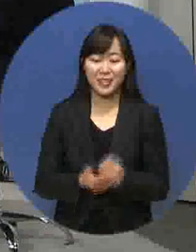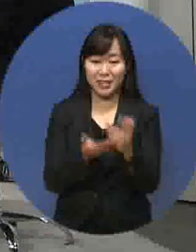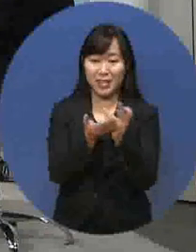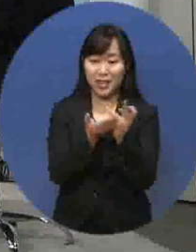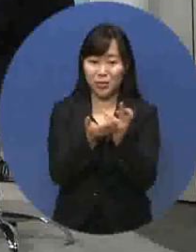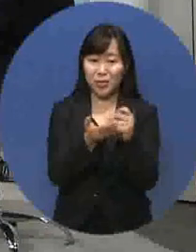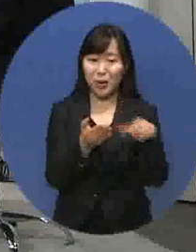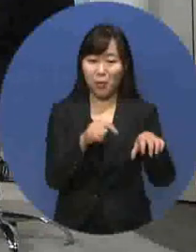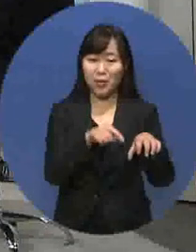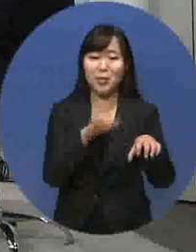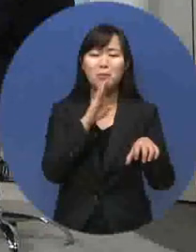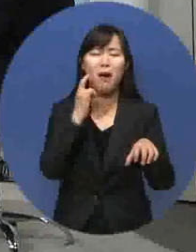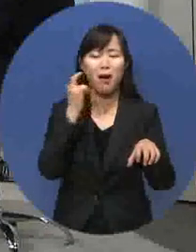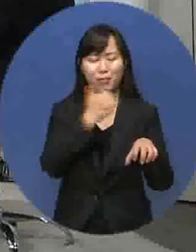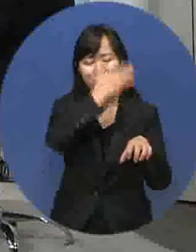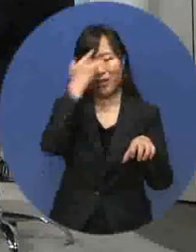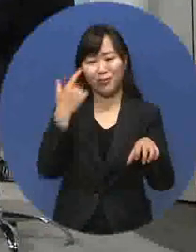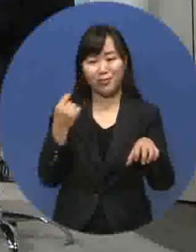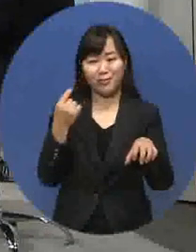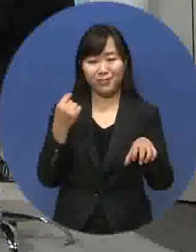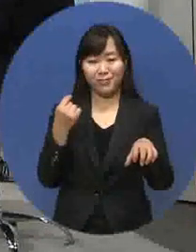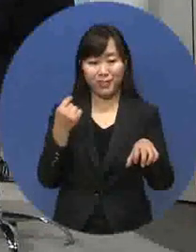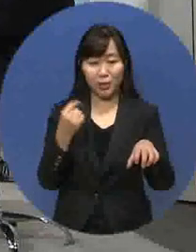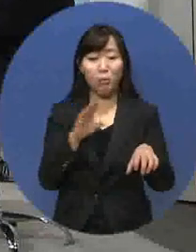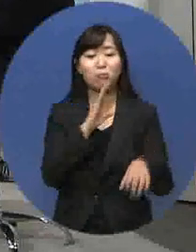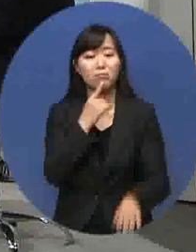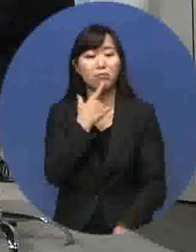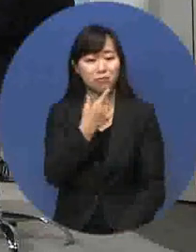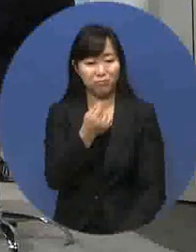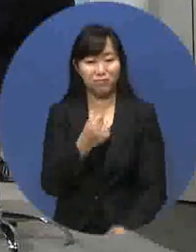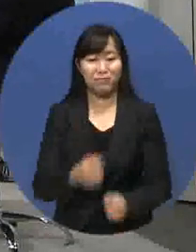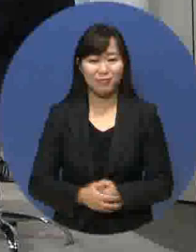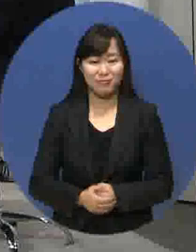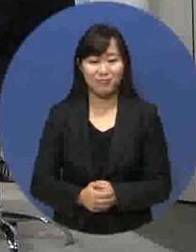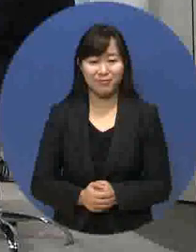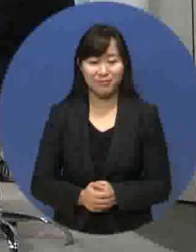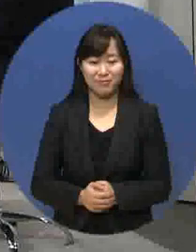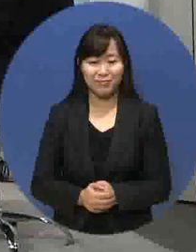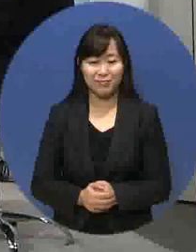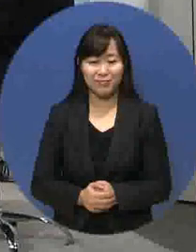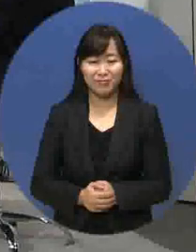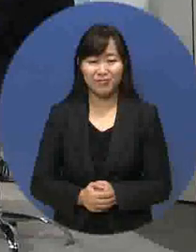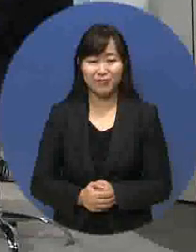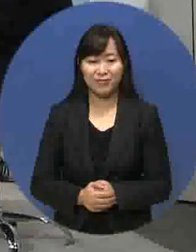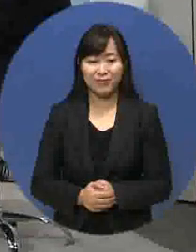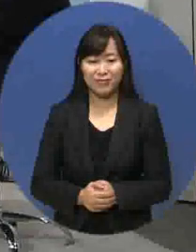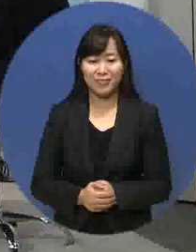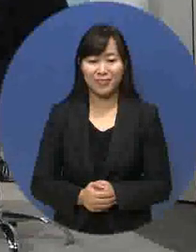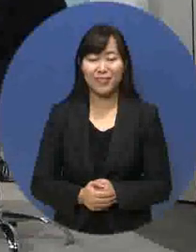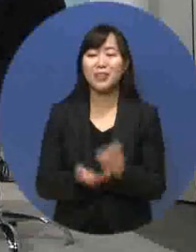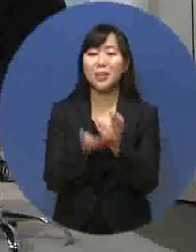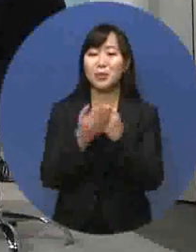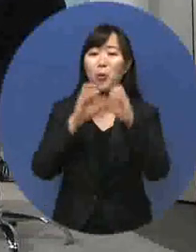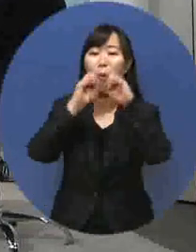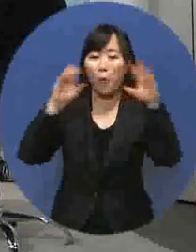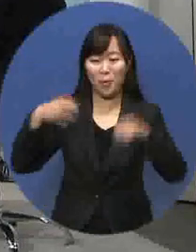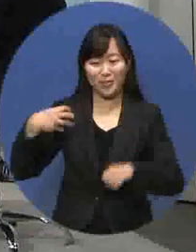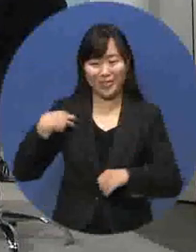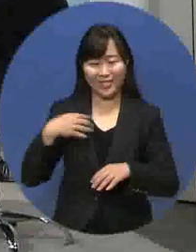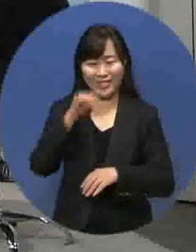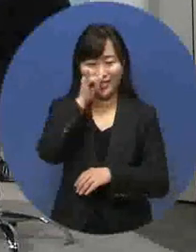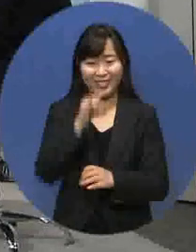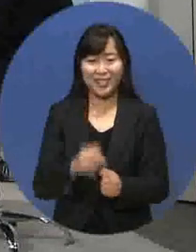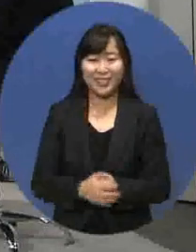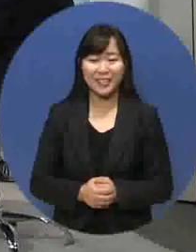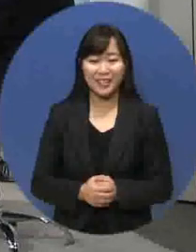제주도라는 섬이 굉장히 아름다운 섬인 것 같아요, 우리나라는. 아니, 아름다운 줄은 알지. 근데 왜? 예, 예. 제주도 홍보대사십니다.